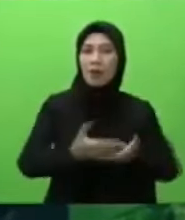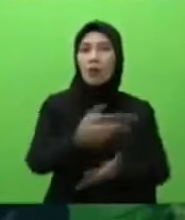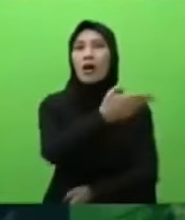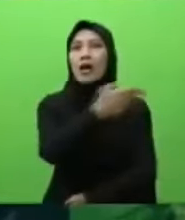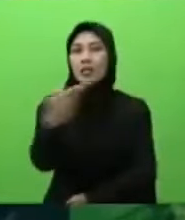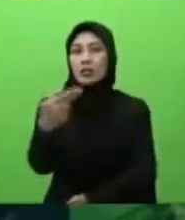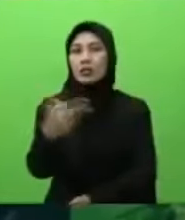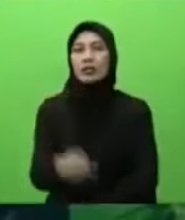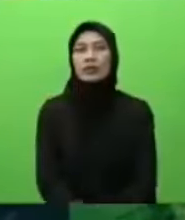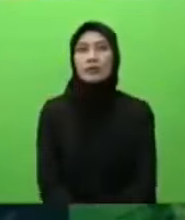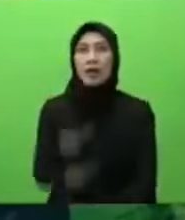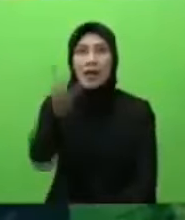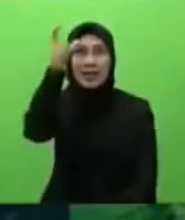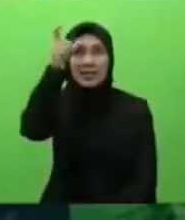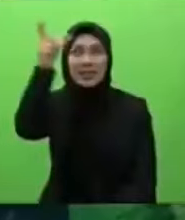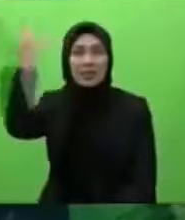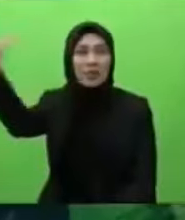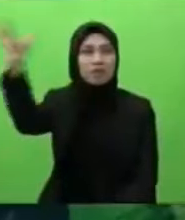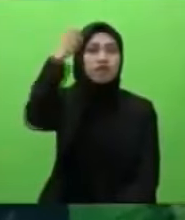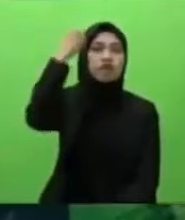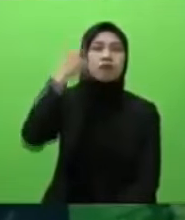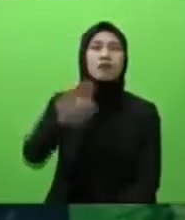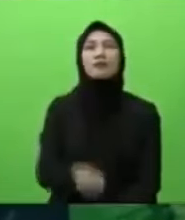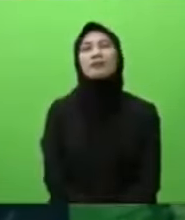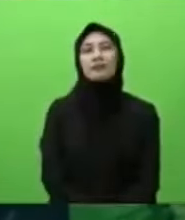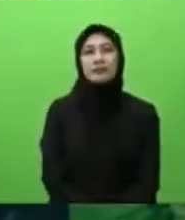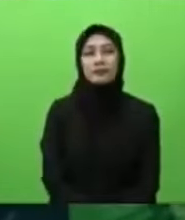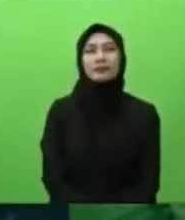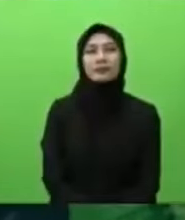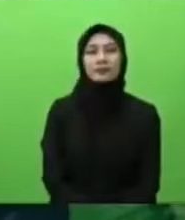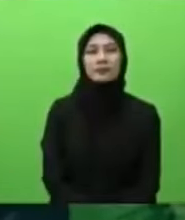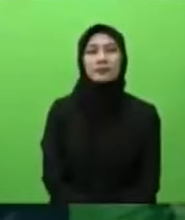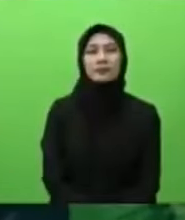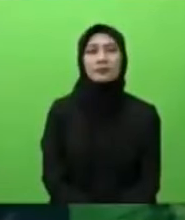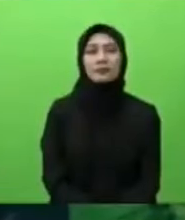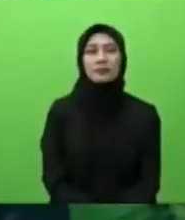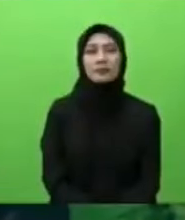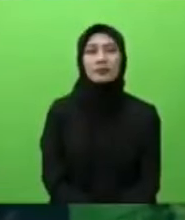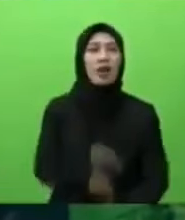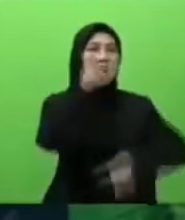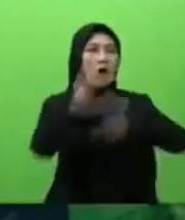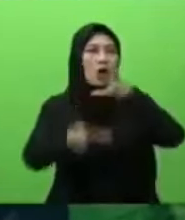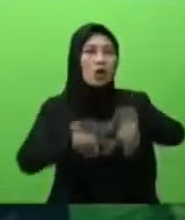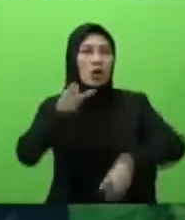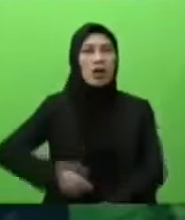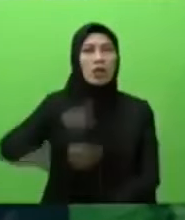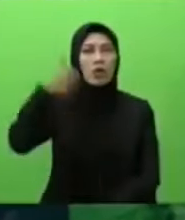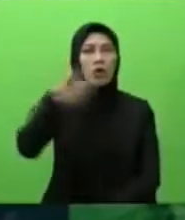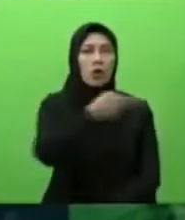perwujudan cita-cita Mulia para elit Indonesia juga dapat menjadikan